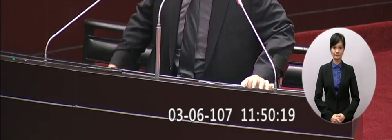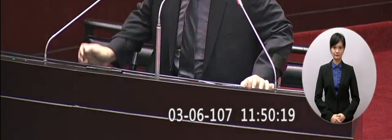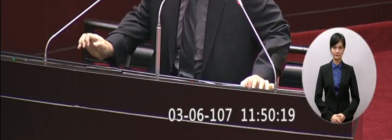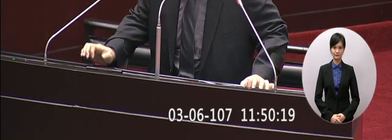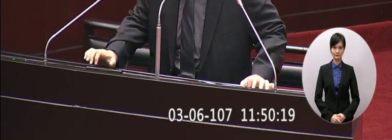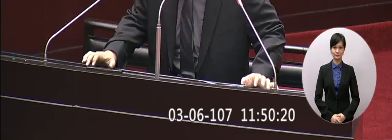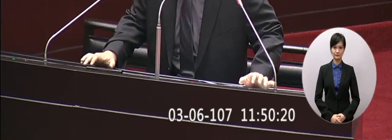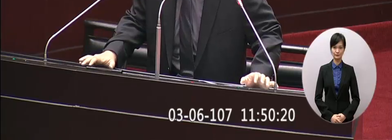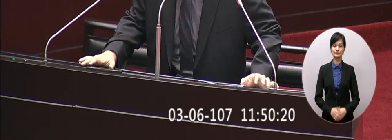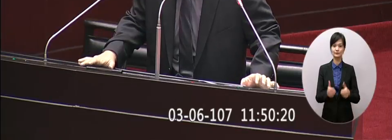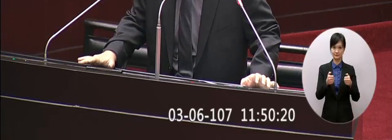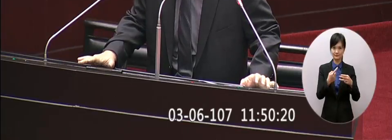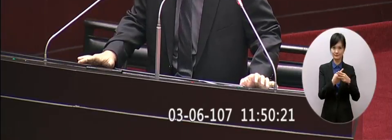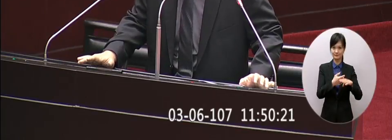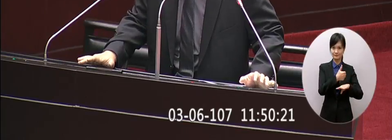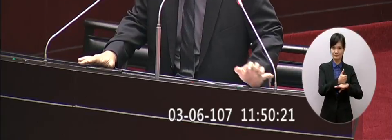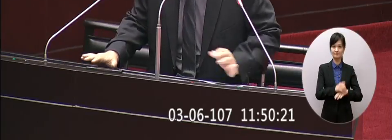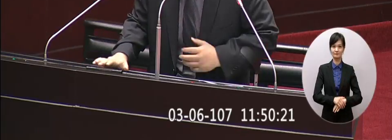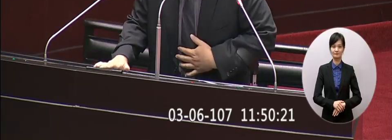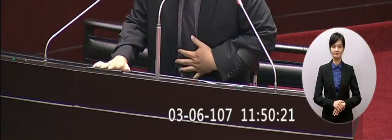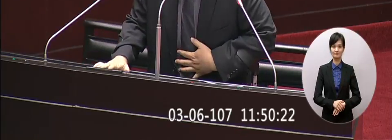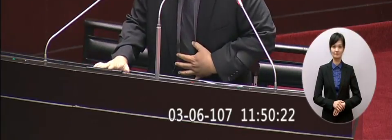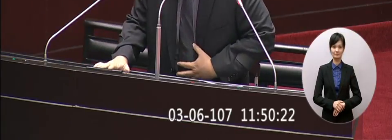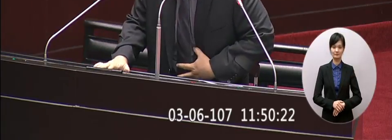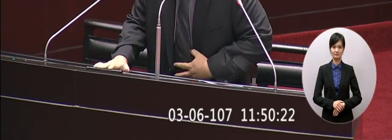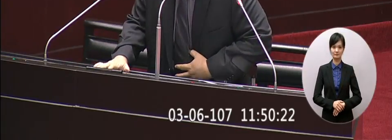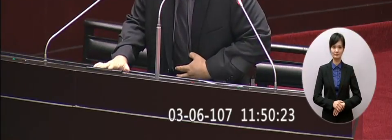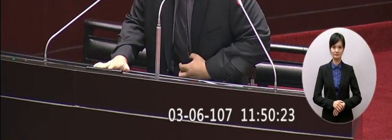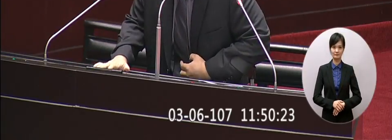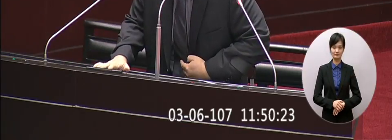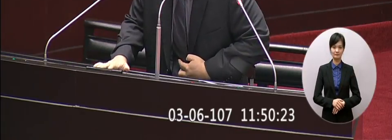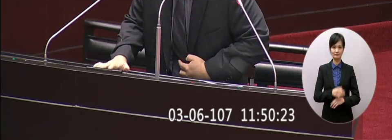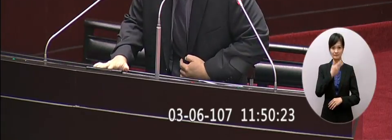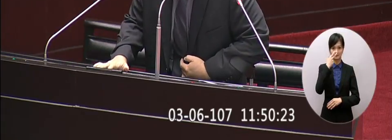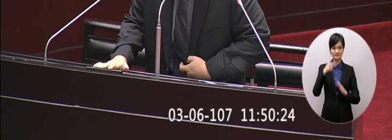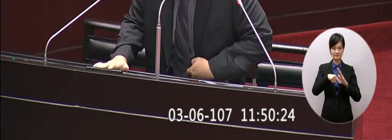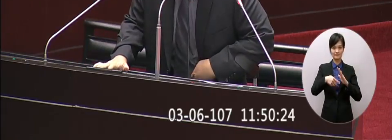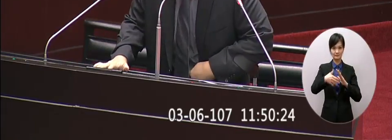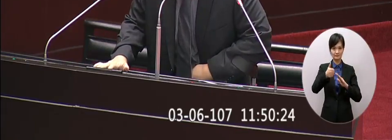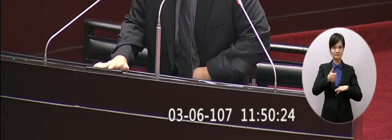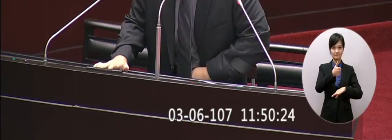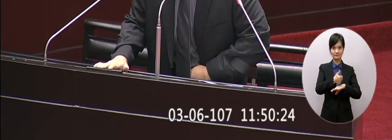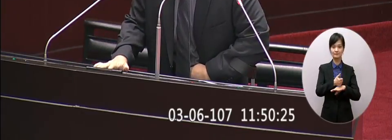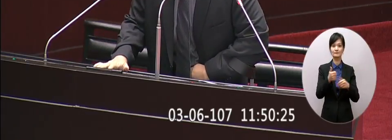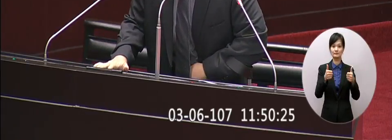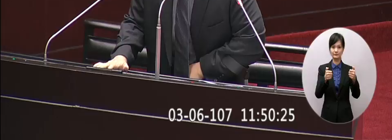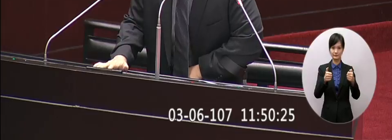好，谢谢主席。主席麻烦帮我请赖院长，谢谢。